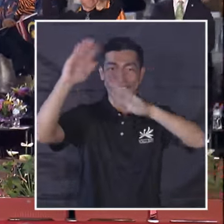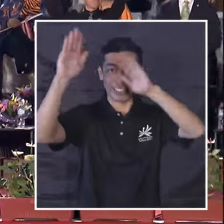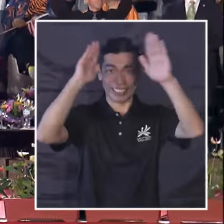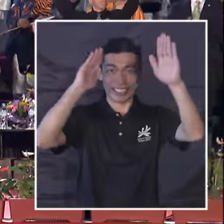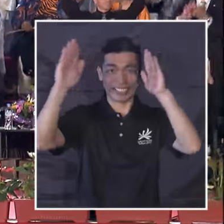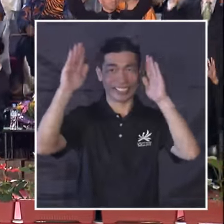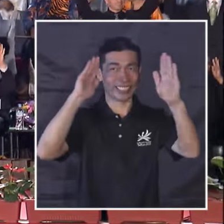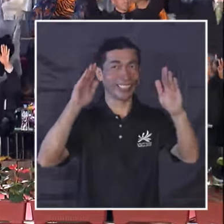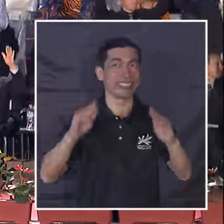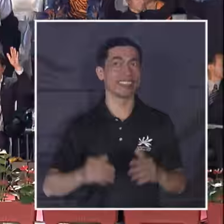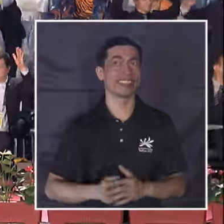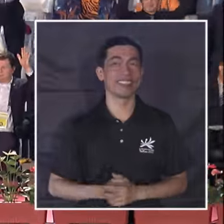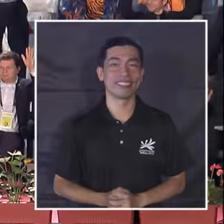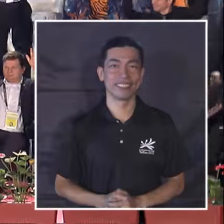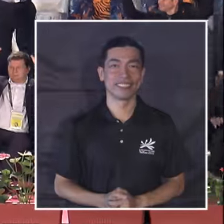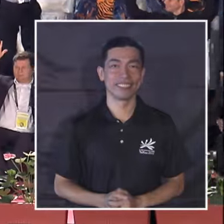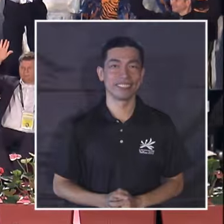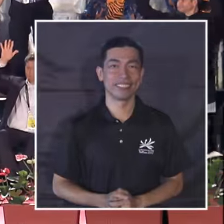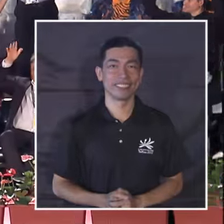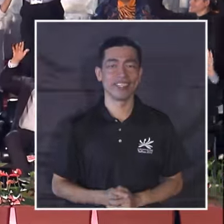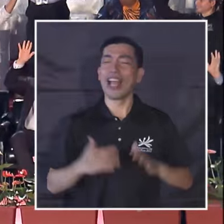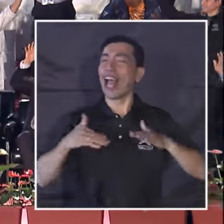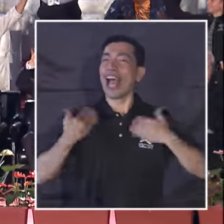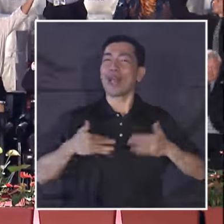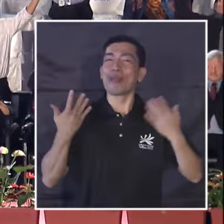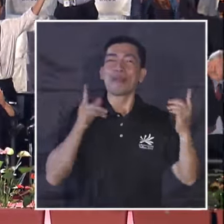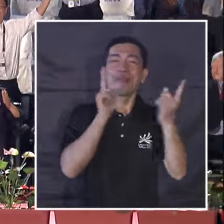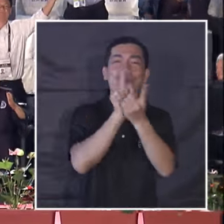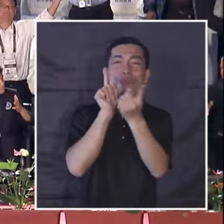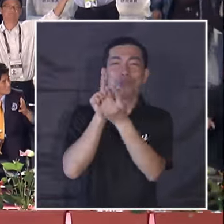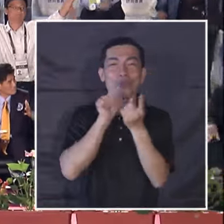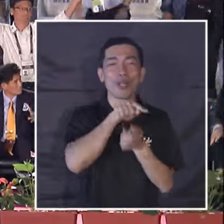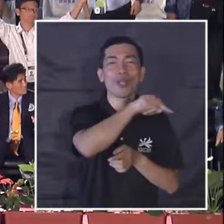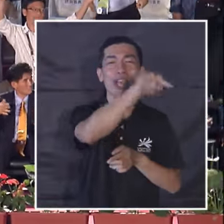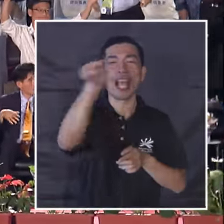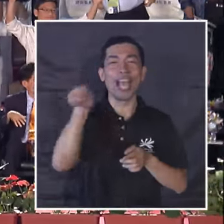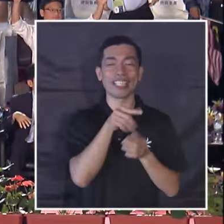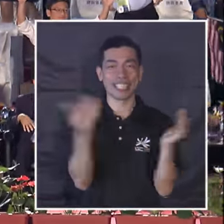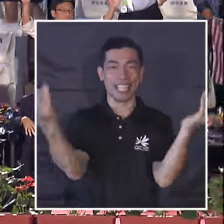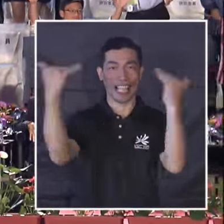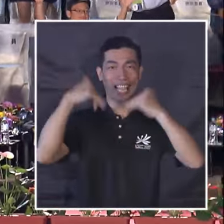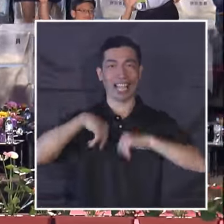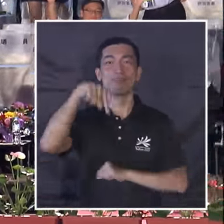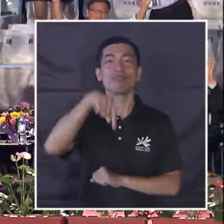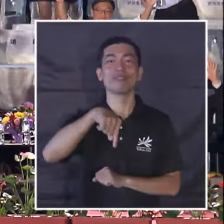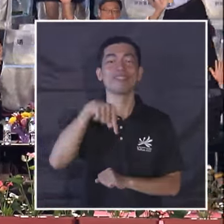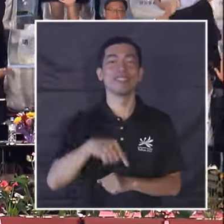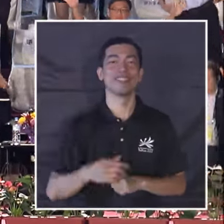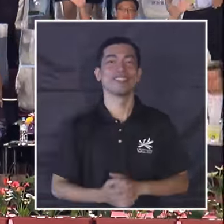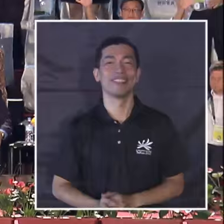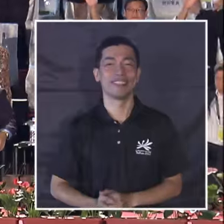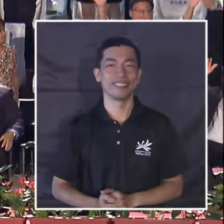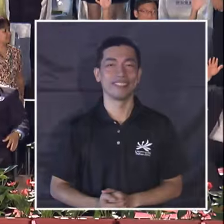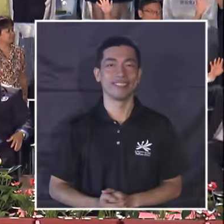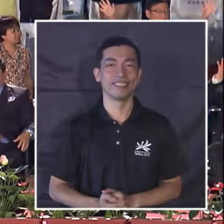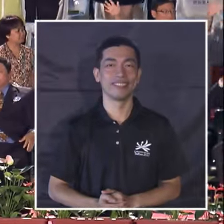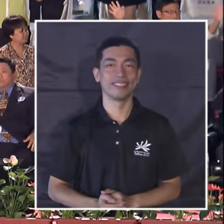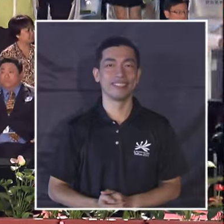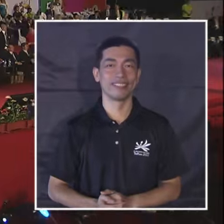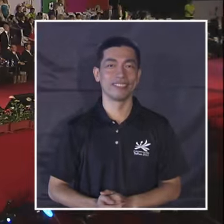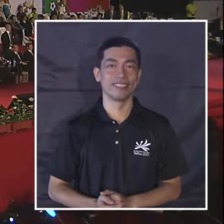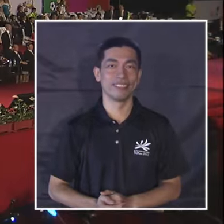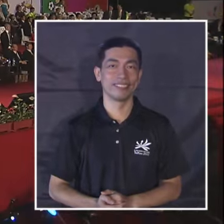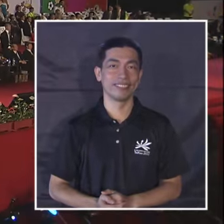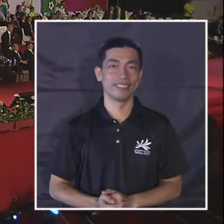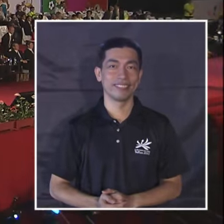到这一次的会场。 非常谢谢所有的贵宾以及代表们来到我们的现